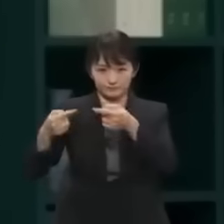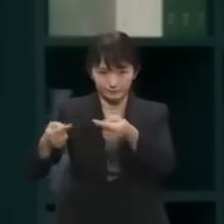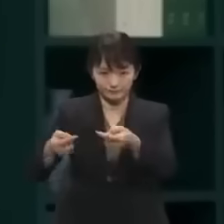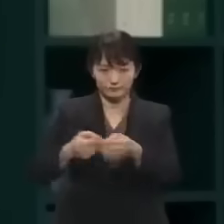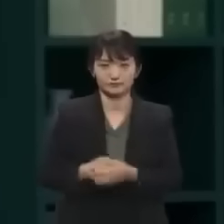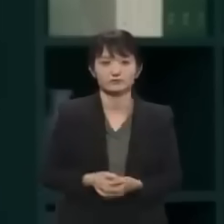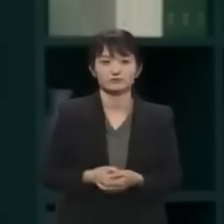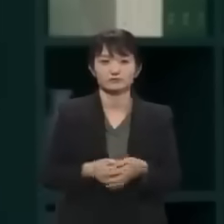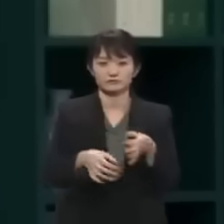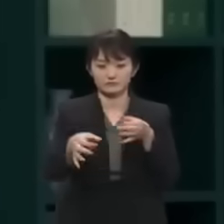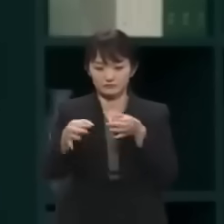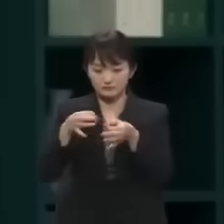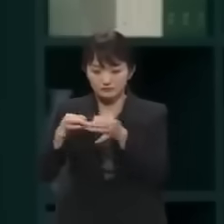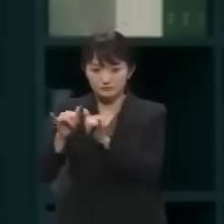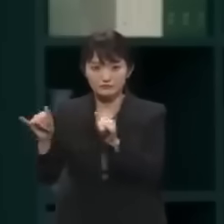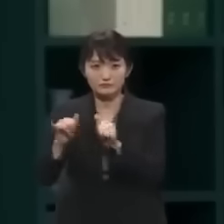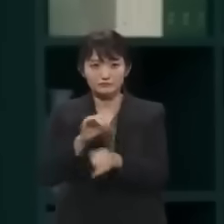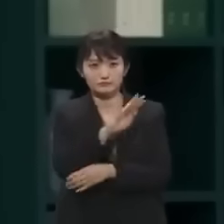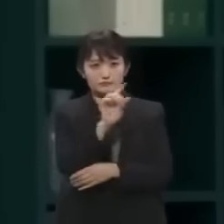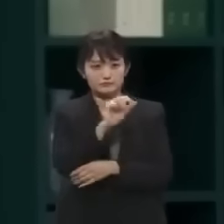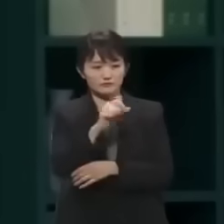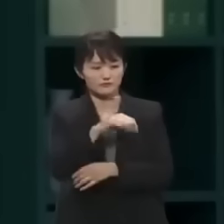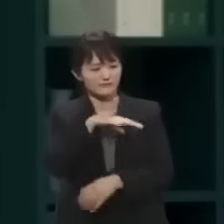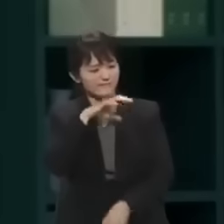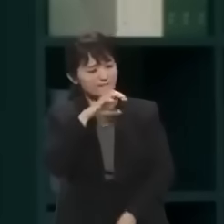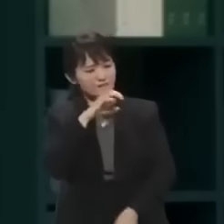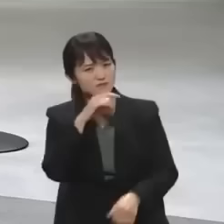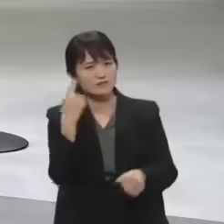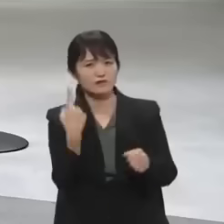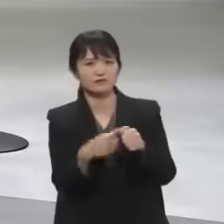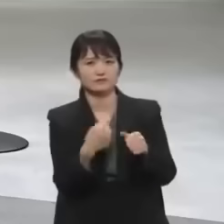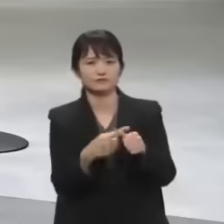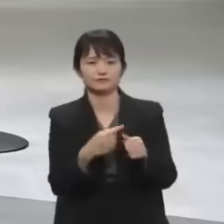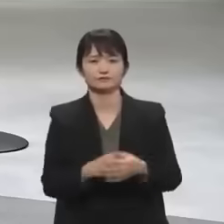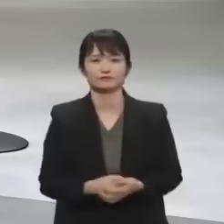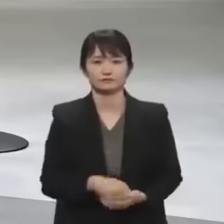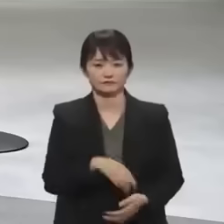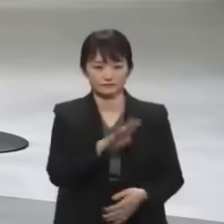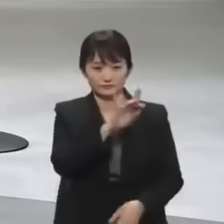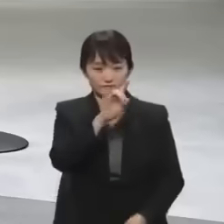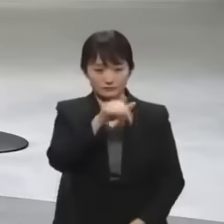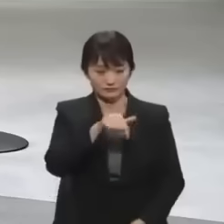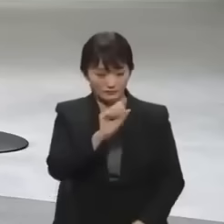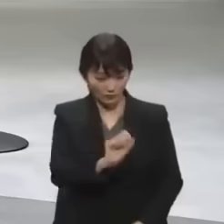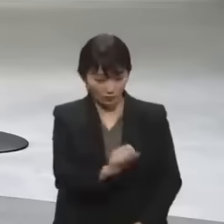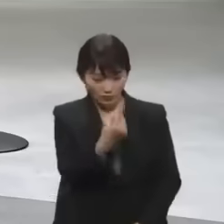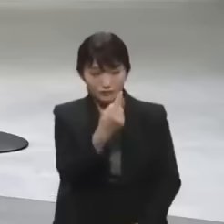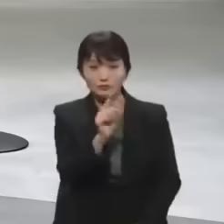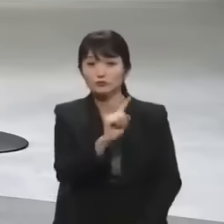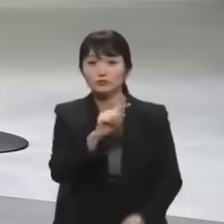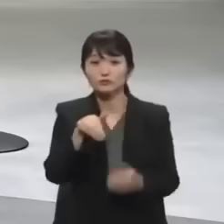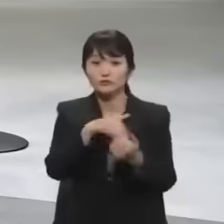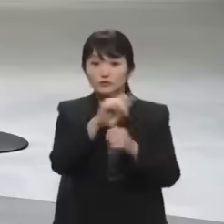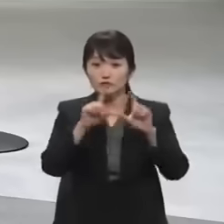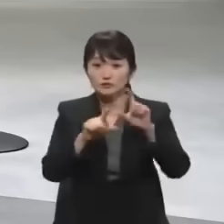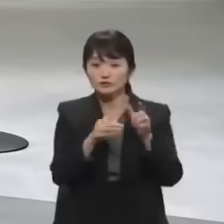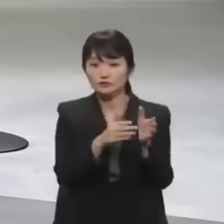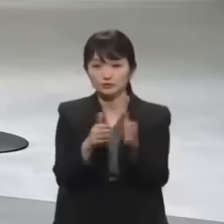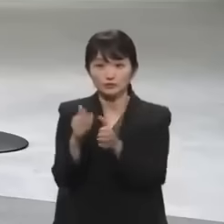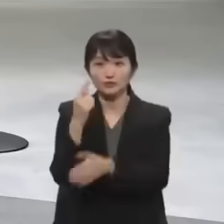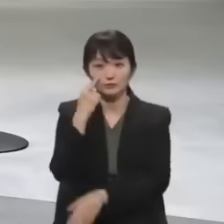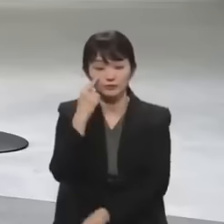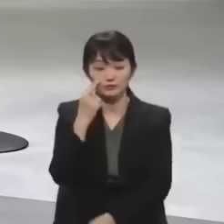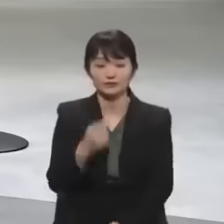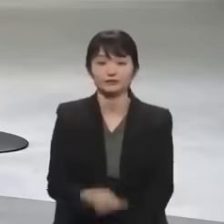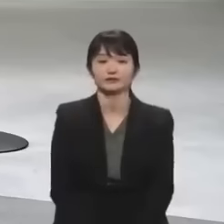오히려 지금 백종원 탓이다 이런 원성이 들려오고 있다는 거 종이 문제다 그래서 어떤 상황인지 제가 준비를 해봤습니다